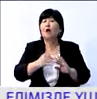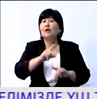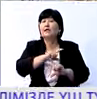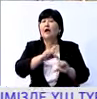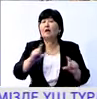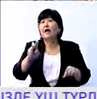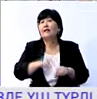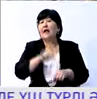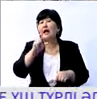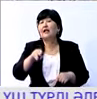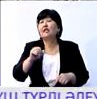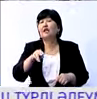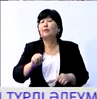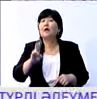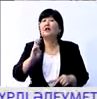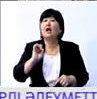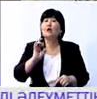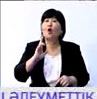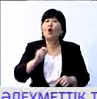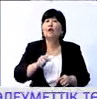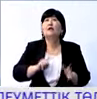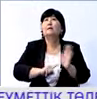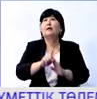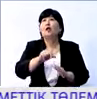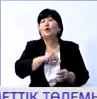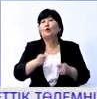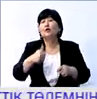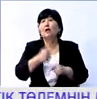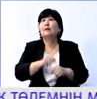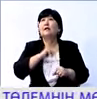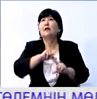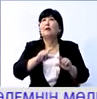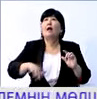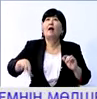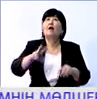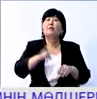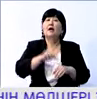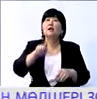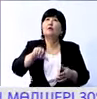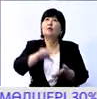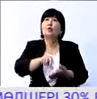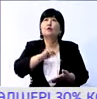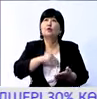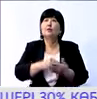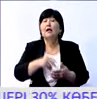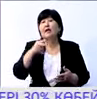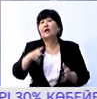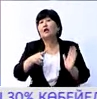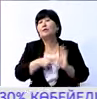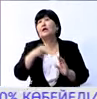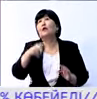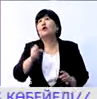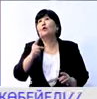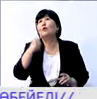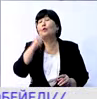ауруханасында дәрігер-терапевт, нарколог қызметінен бастаған. Өзі басқарып отырған мекемеде аймақтық дәрігер болып та жұмыс істеген.